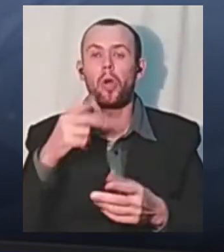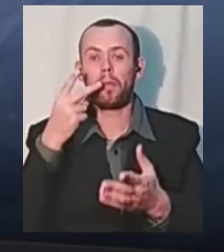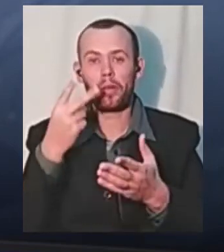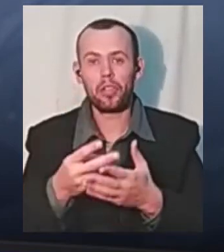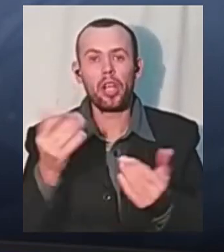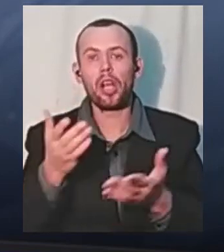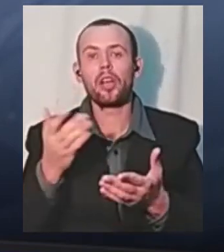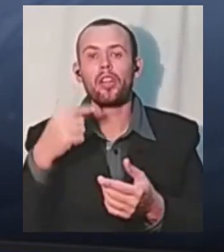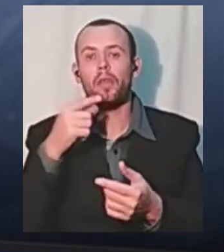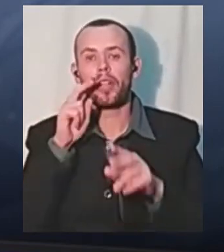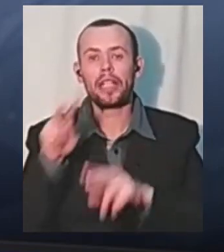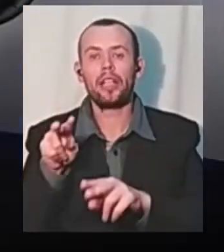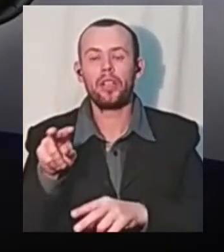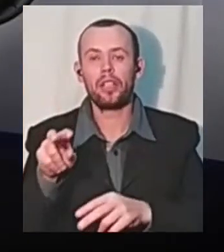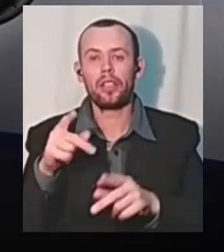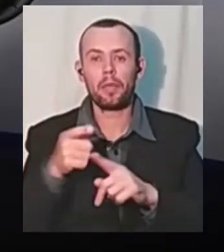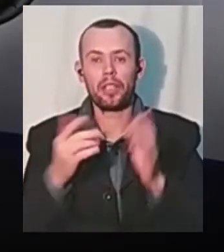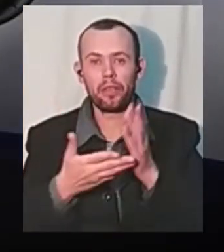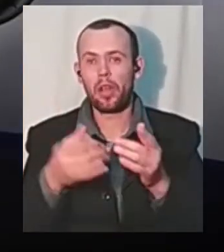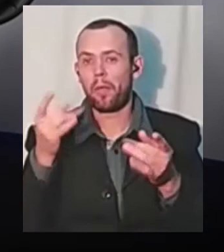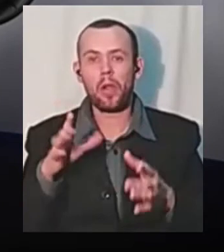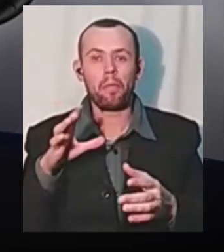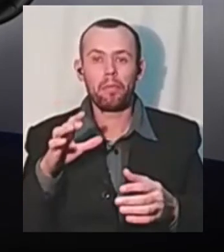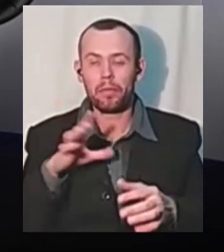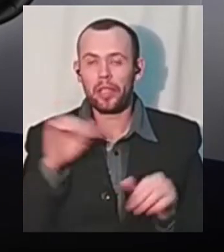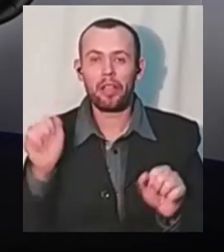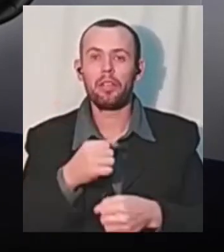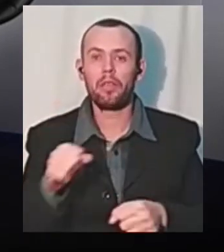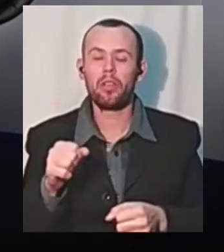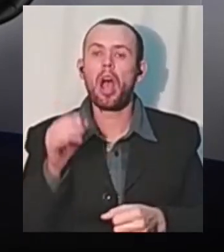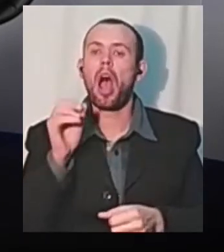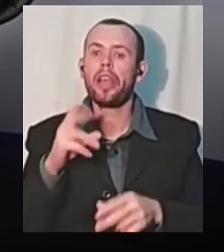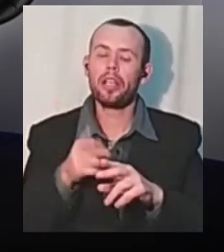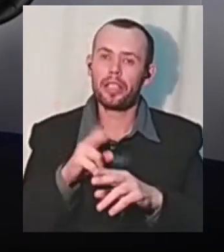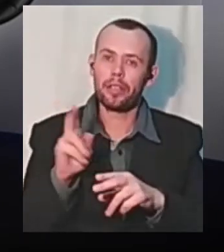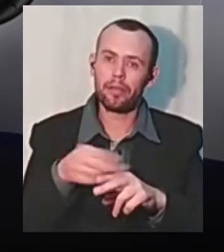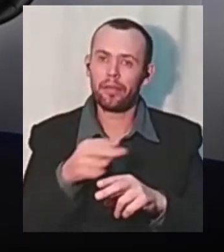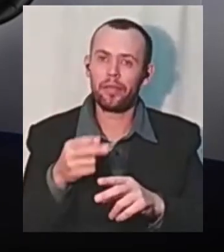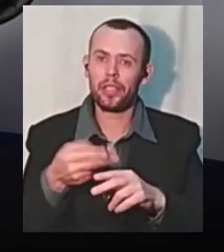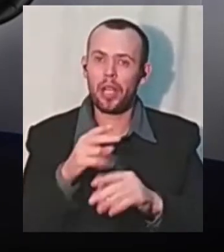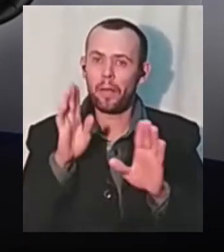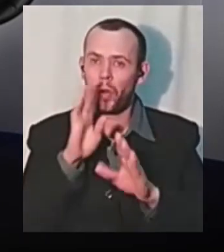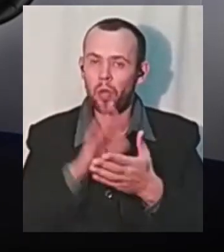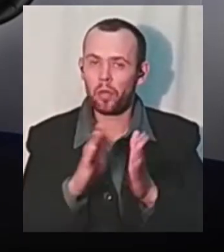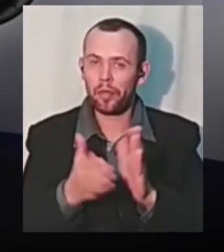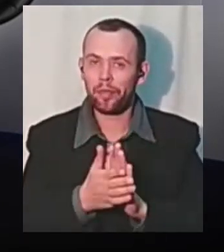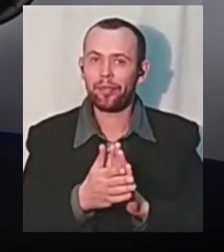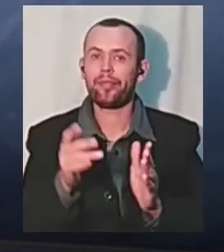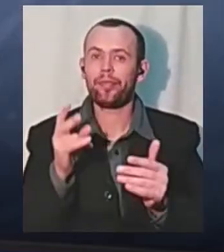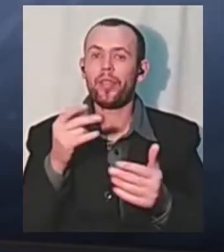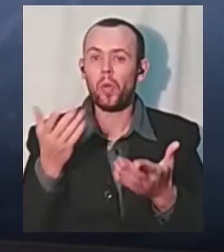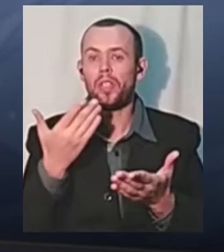чином доглядати за тими деревами було просто неможливо. А як кваліфікувати ці погодні умови? Тобто, ось, наприклад,